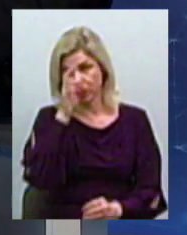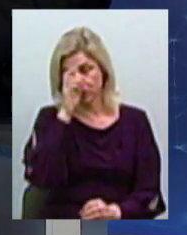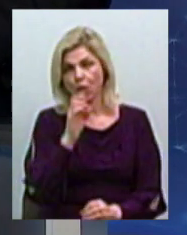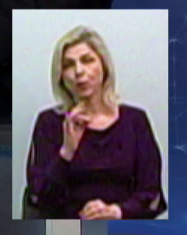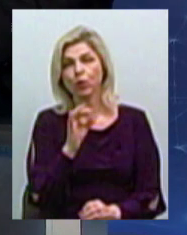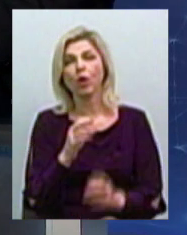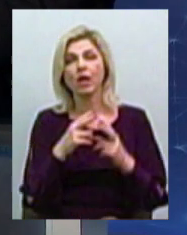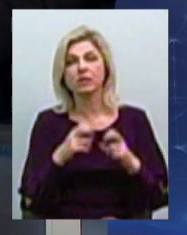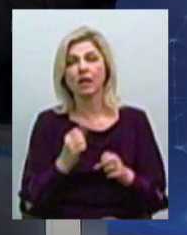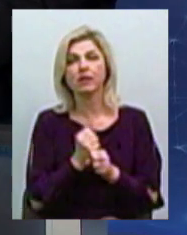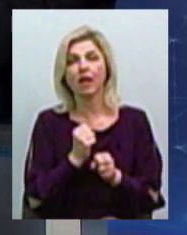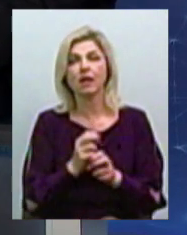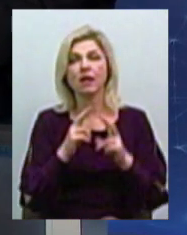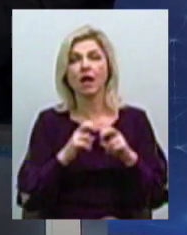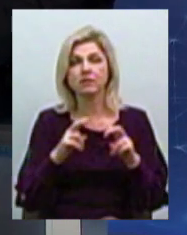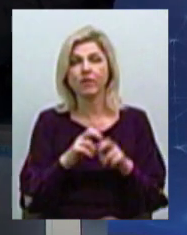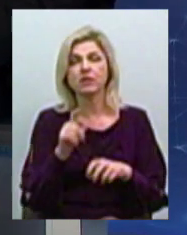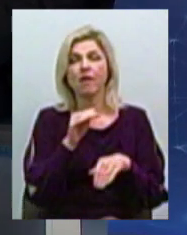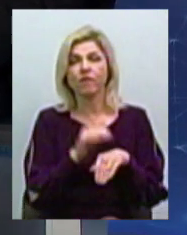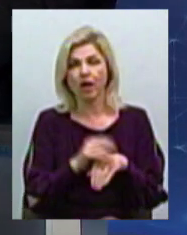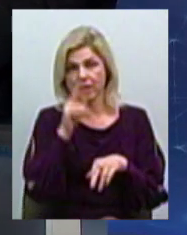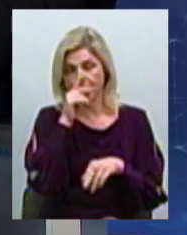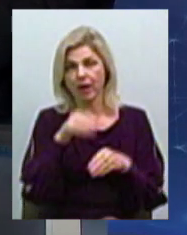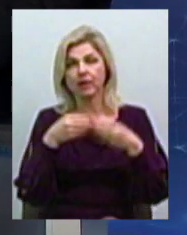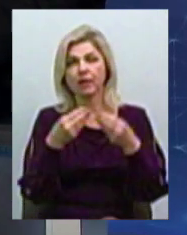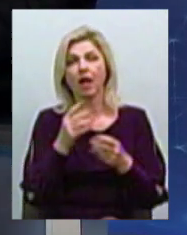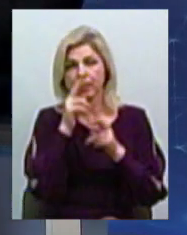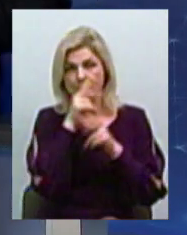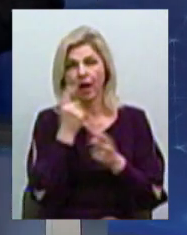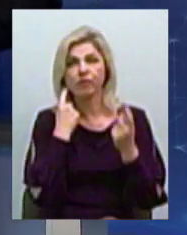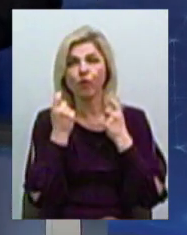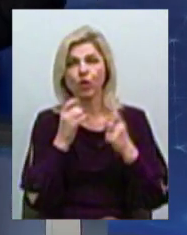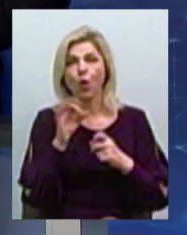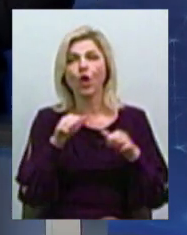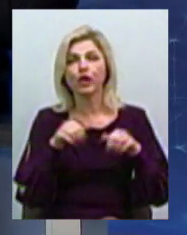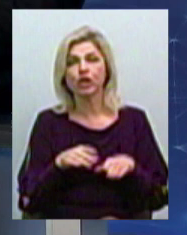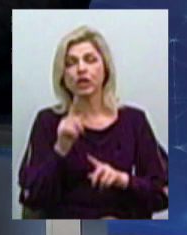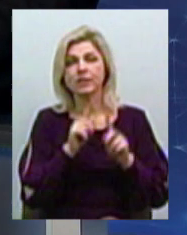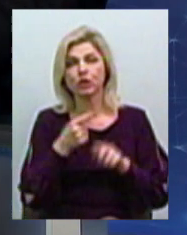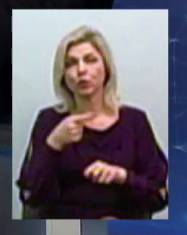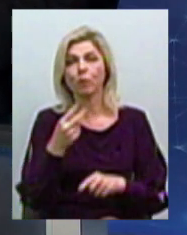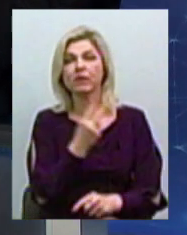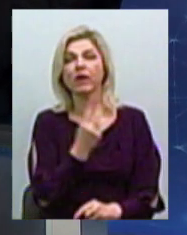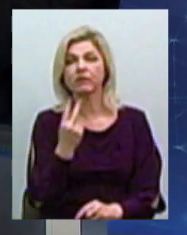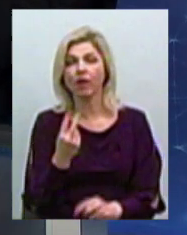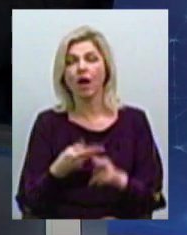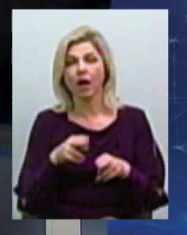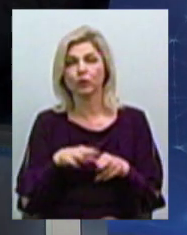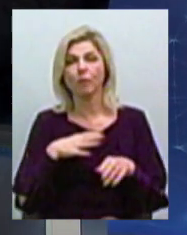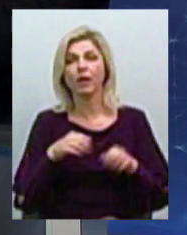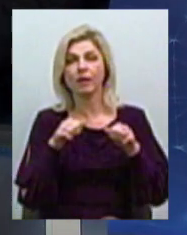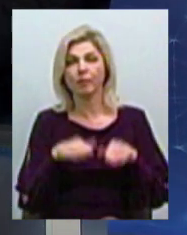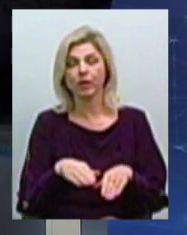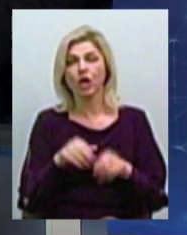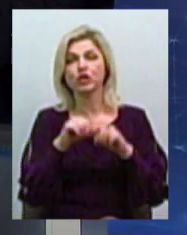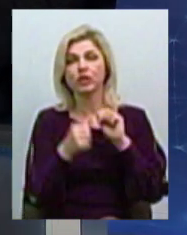кримінальному провадженні за фактом внесення завідомо неправдивої інформації до рішення сесії номер 22, яке було прийнято на сесії Миколаївської обласної